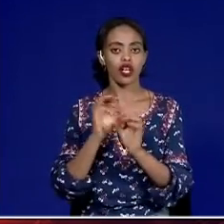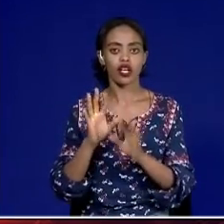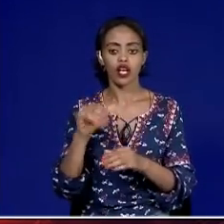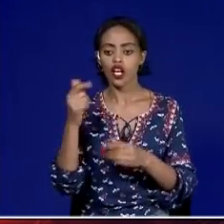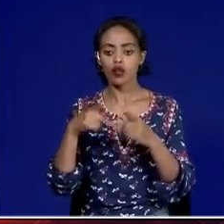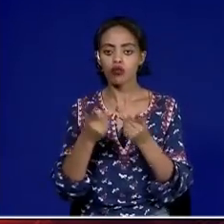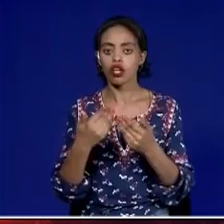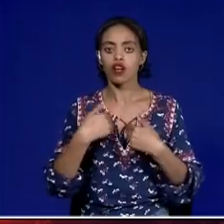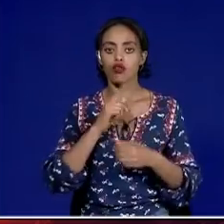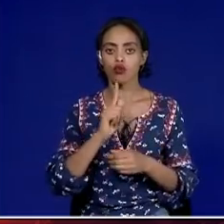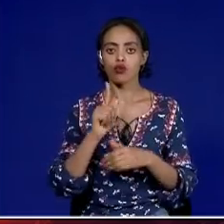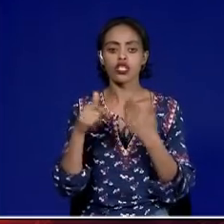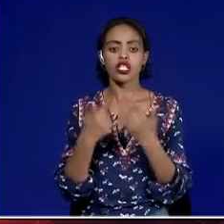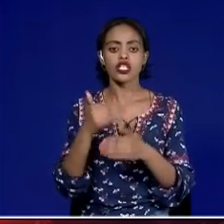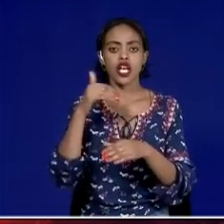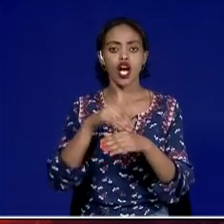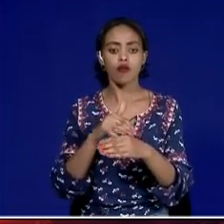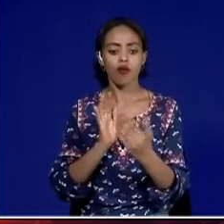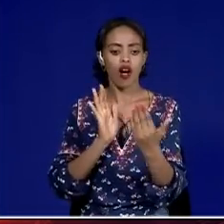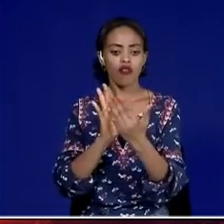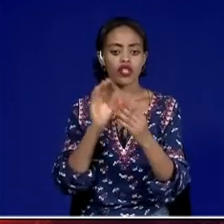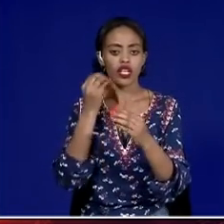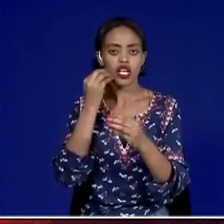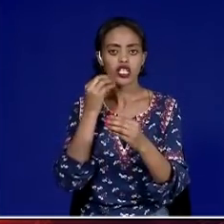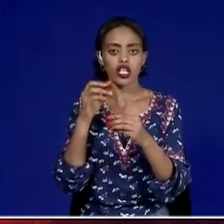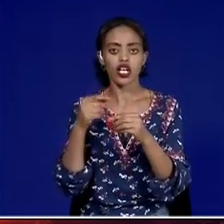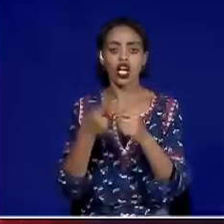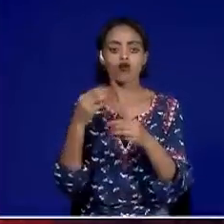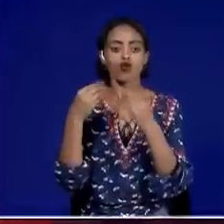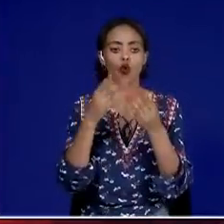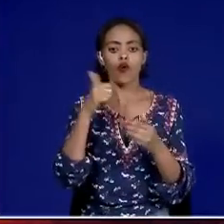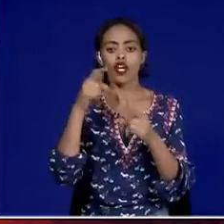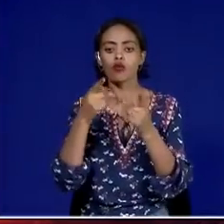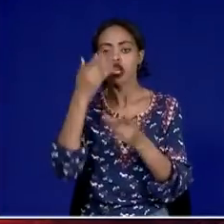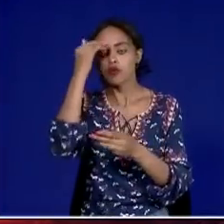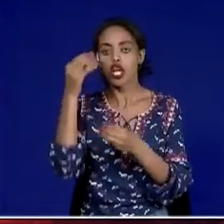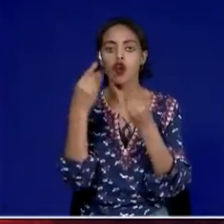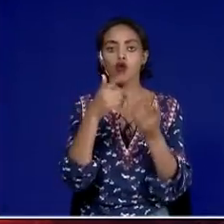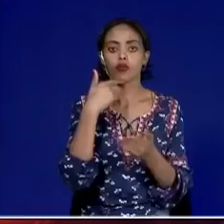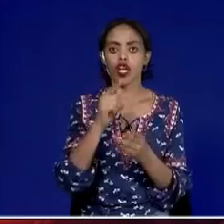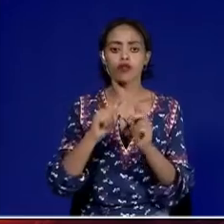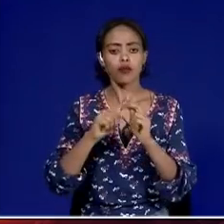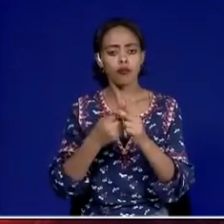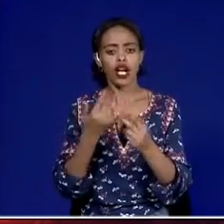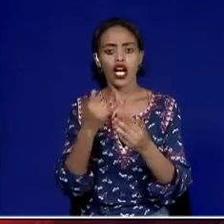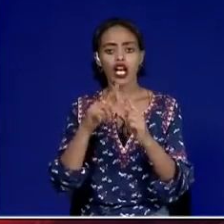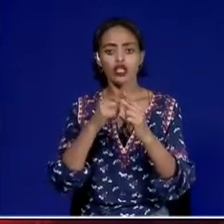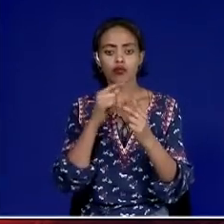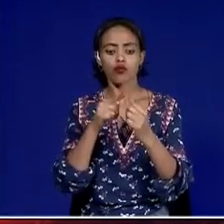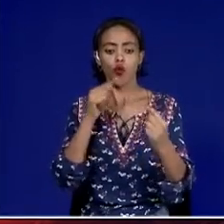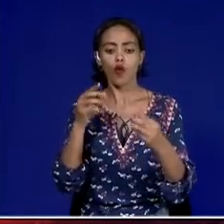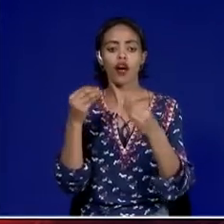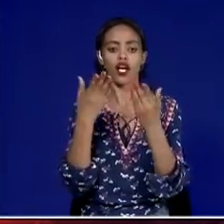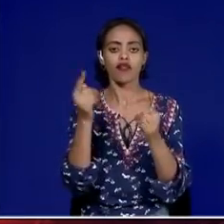كتم عدوا سلازي اب دغ اف غزا خفتو وم او خالي بوتا زيتو وم ينا غنا خي تجمرنا هلو تو او مقريبنا سم مزاجاجا بيت